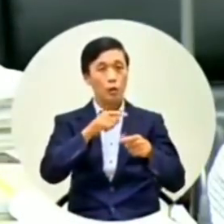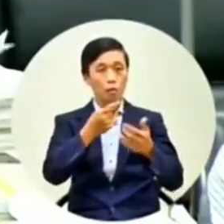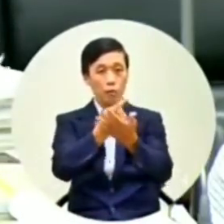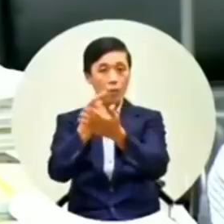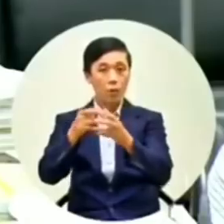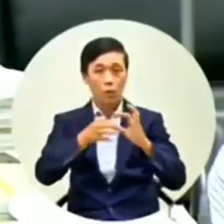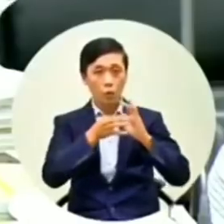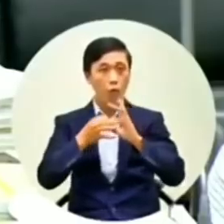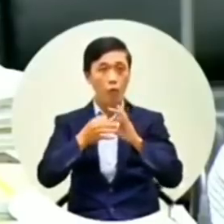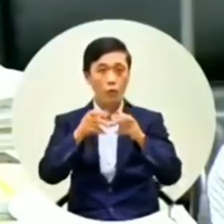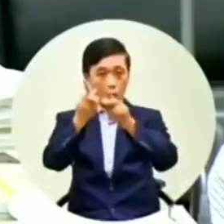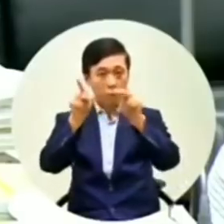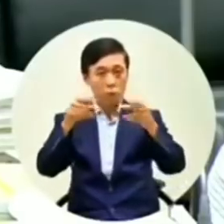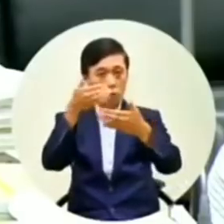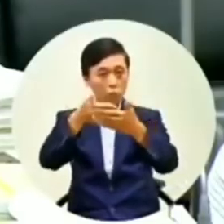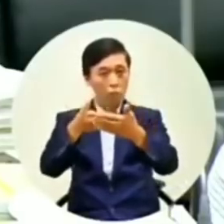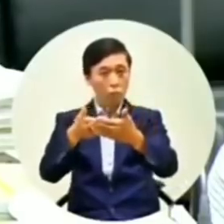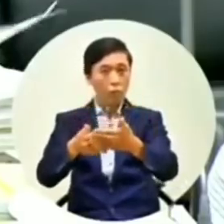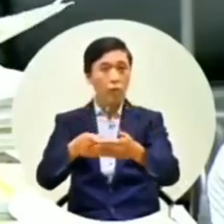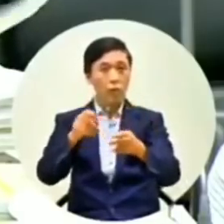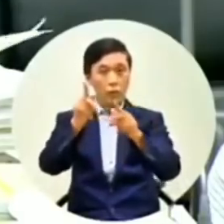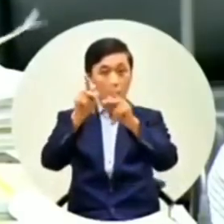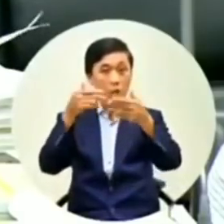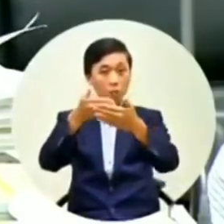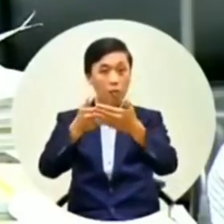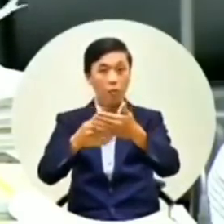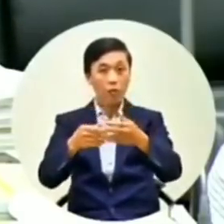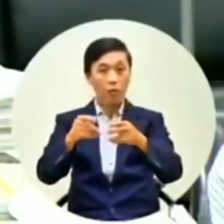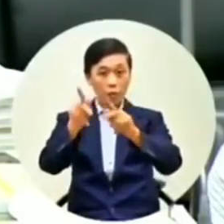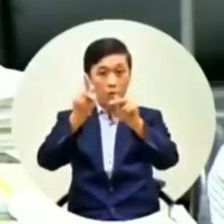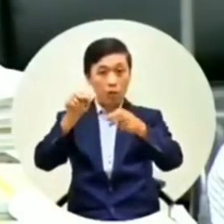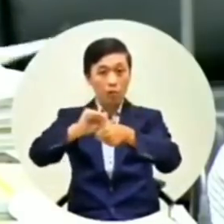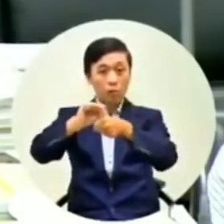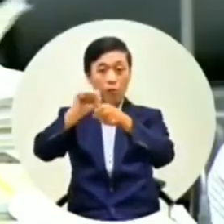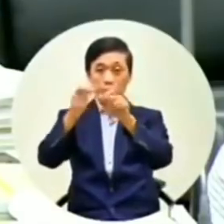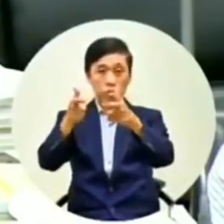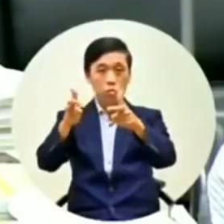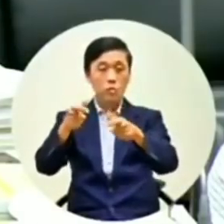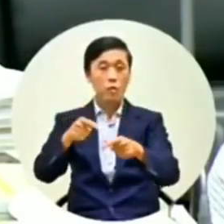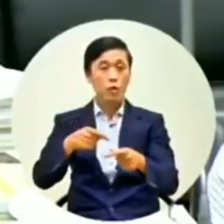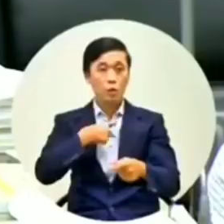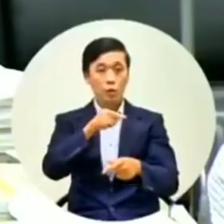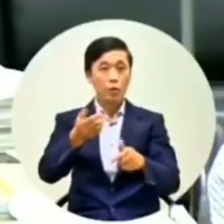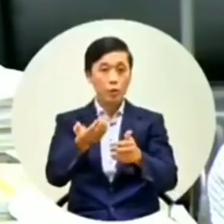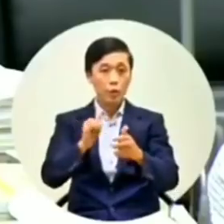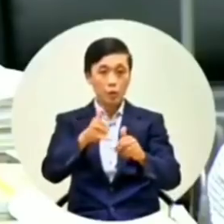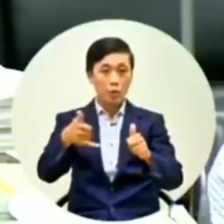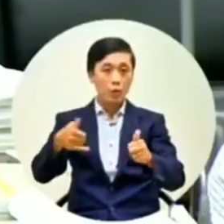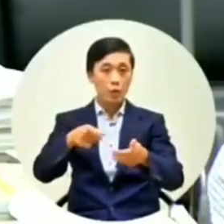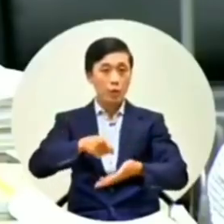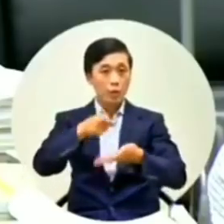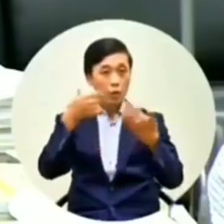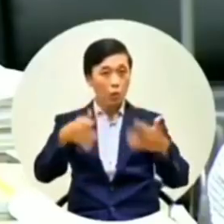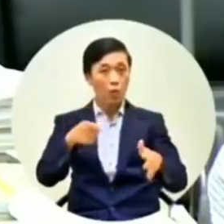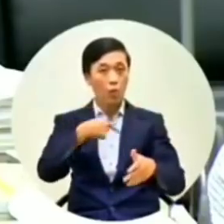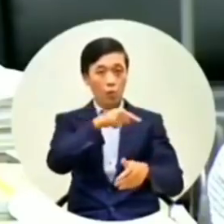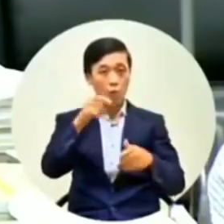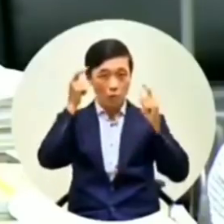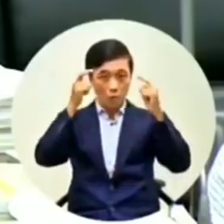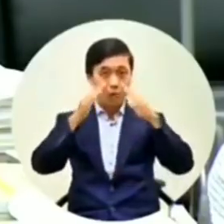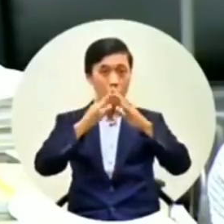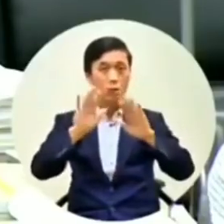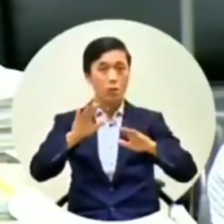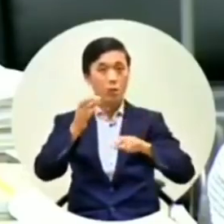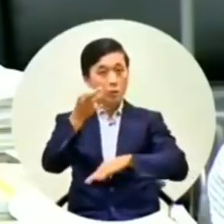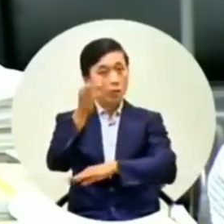的就是如何减债，减债不是说债务一直往上加。刚刚呢，我们议员也有讲了，我们高雄市现在的